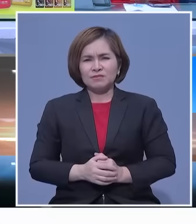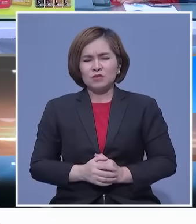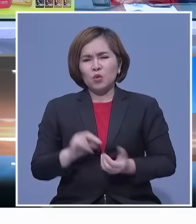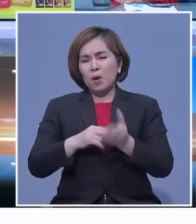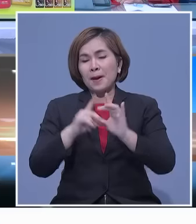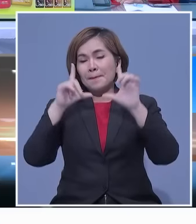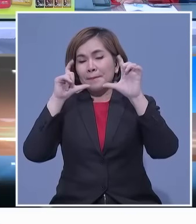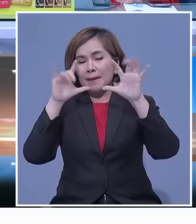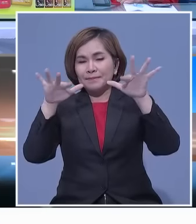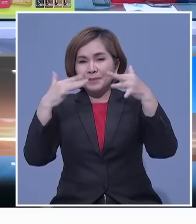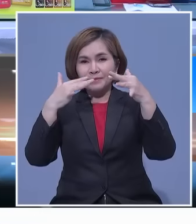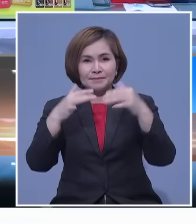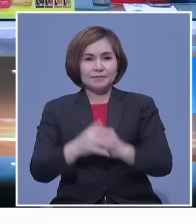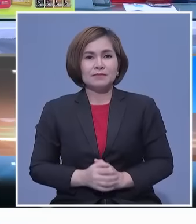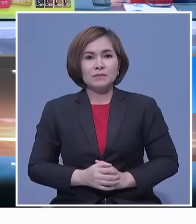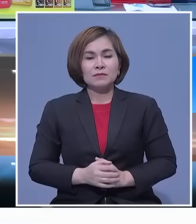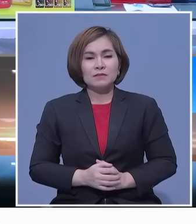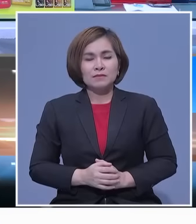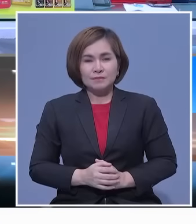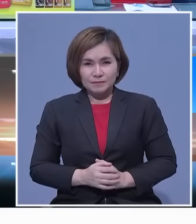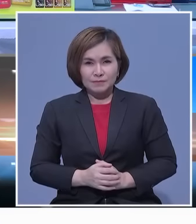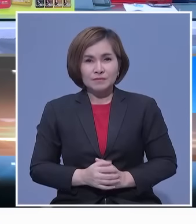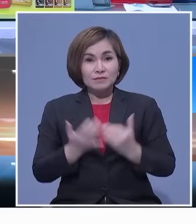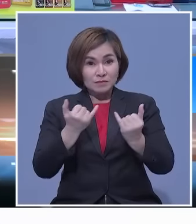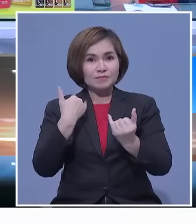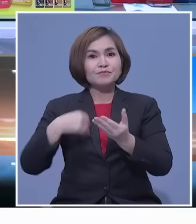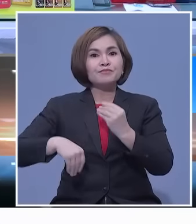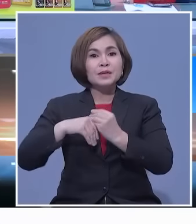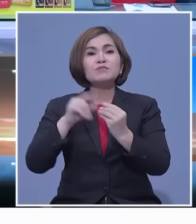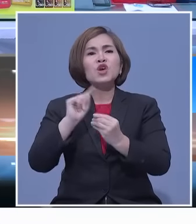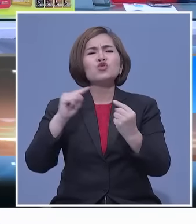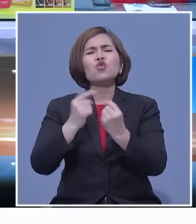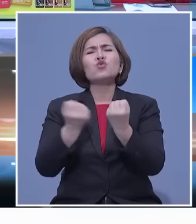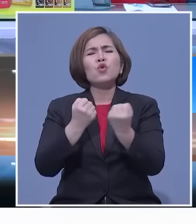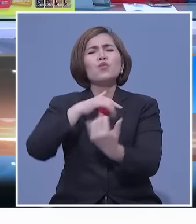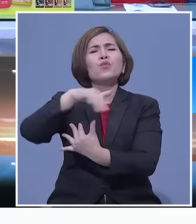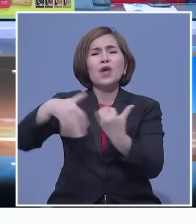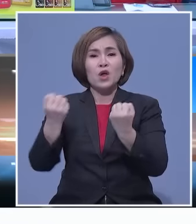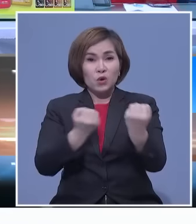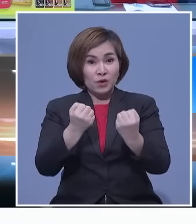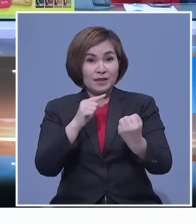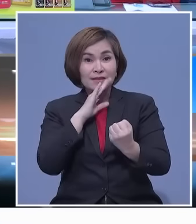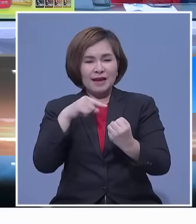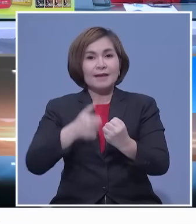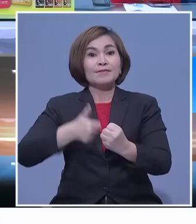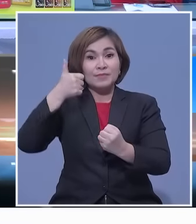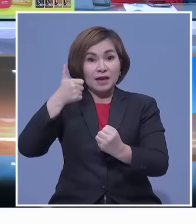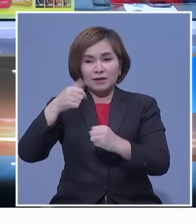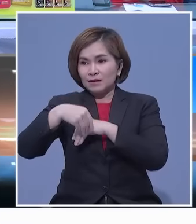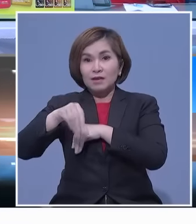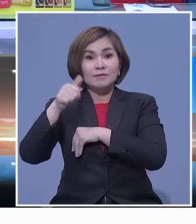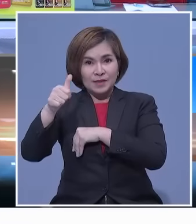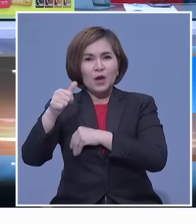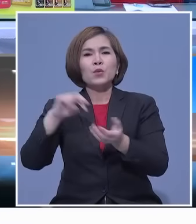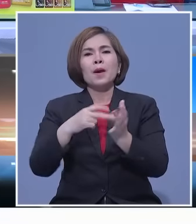โชวภาพให้เห็นชัดๆแบบนี้แต่ล่าสุดเห็นเหมือนบอกโดนแฉด้วยนะว่าเป็นรถวนคือรถคันเนี้ถ้าใครทำยอดได้หาเครือข่าย